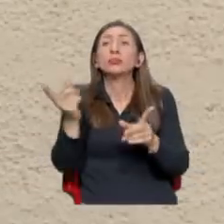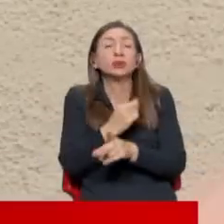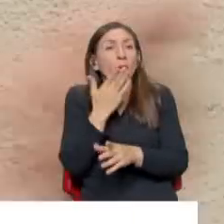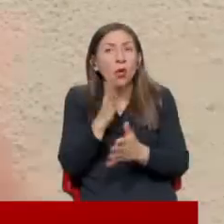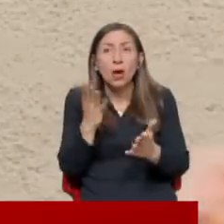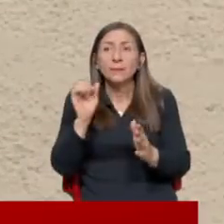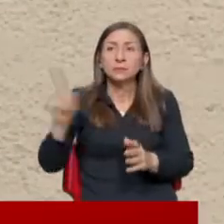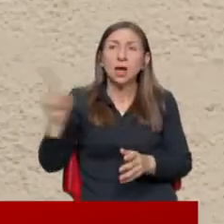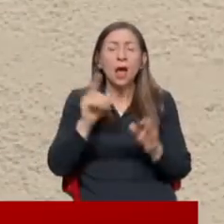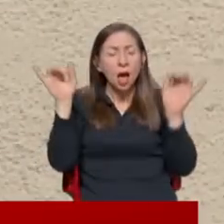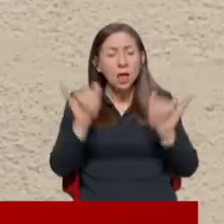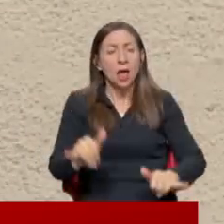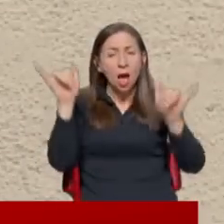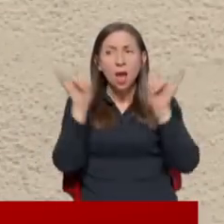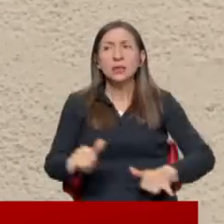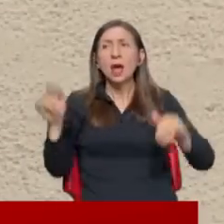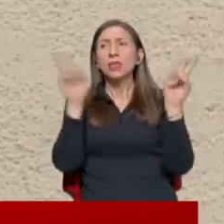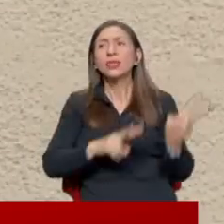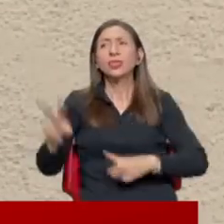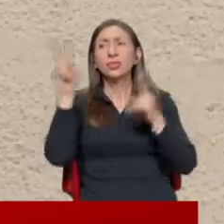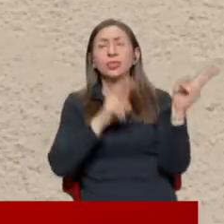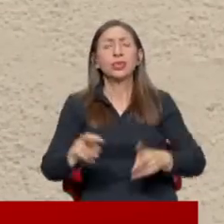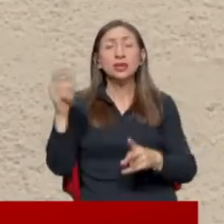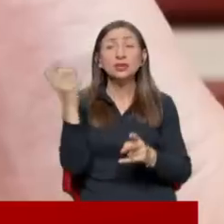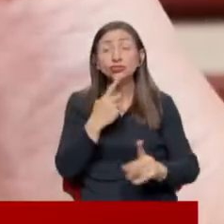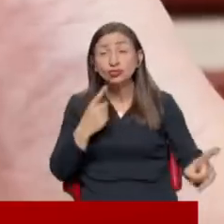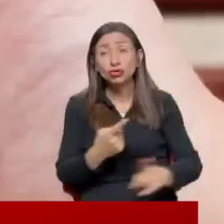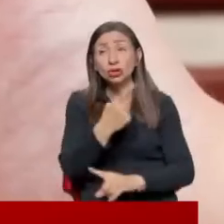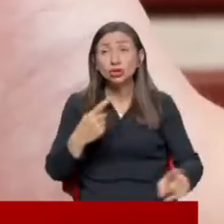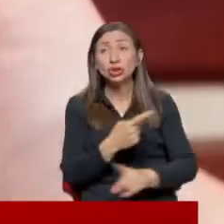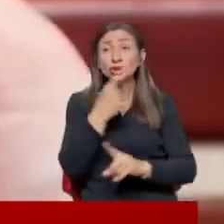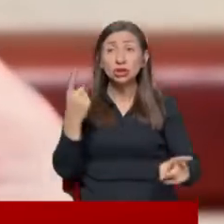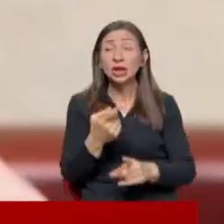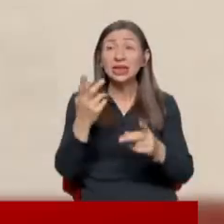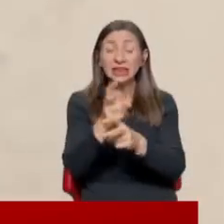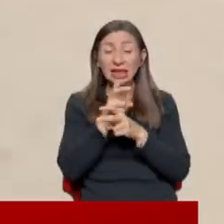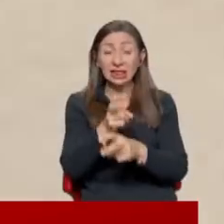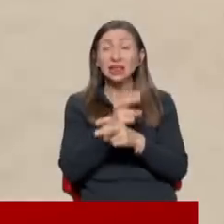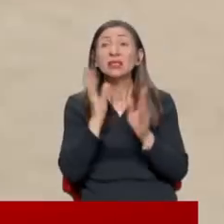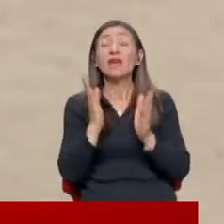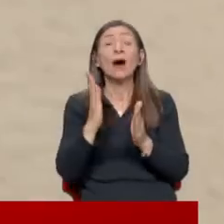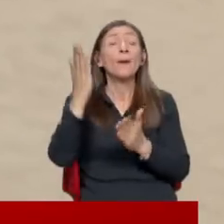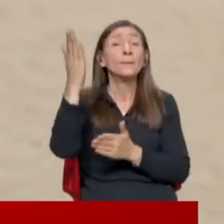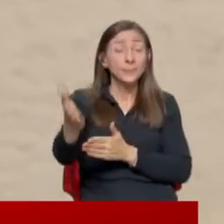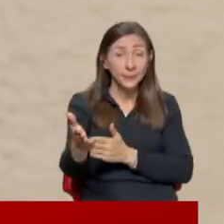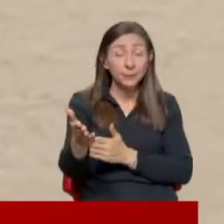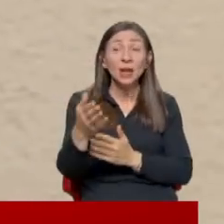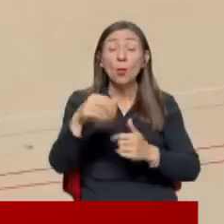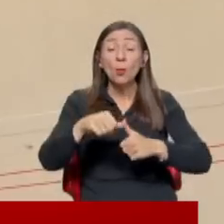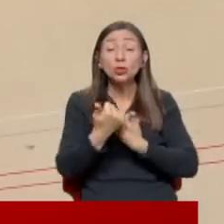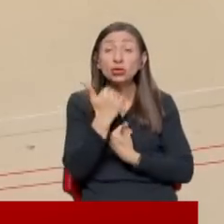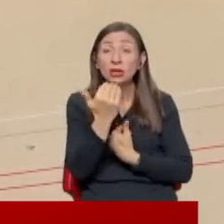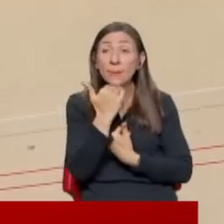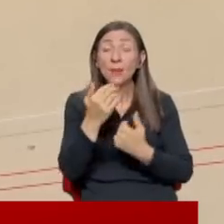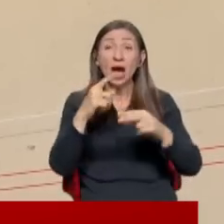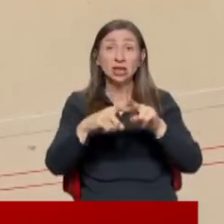gidiyor geliyor, sürekli aynı yerlerde aynı şeyleri yapıyor. Defalarca şikayetçi olmasına rağmen tehditler almaya devam eden ve boşanamayan